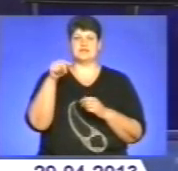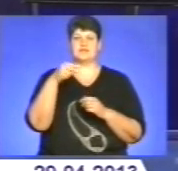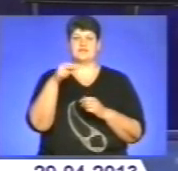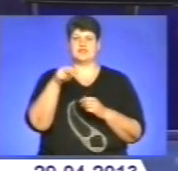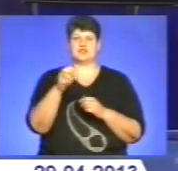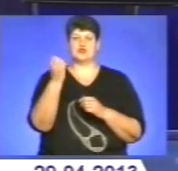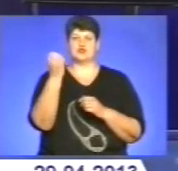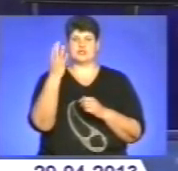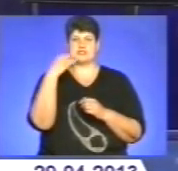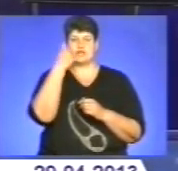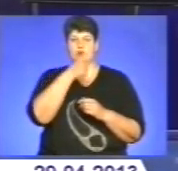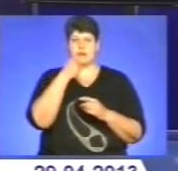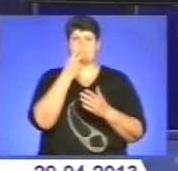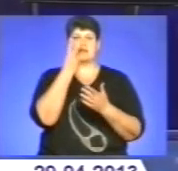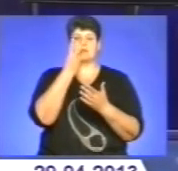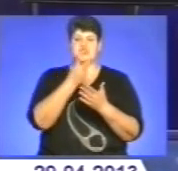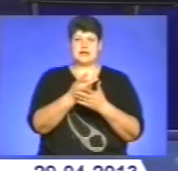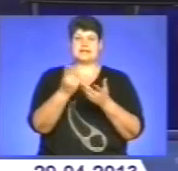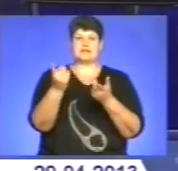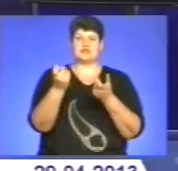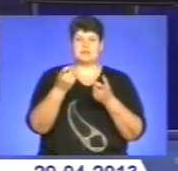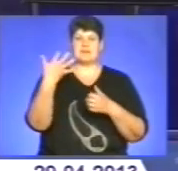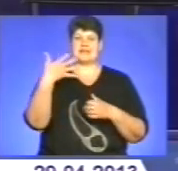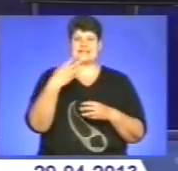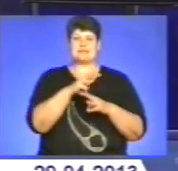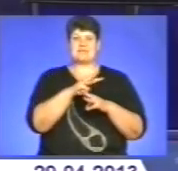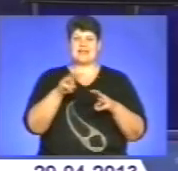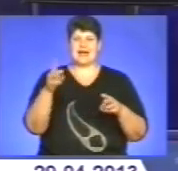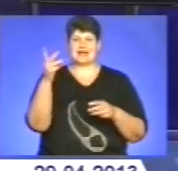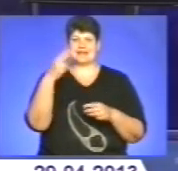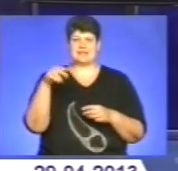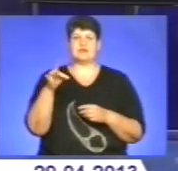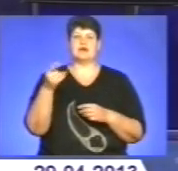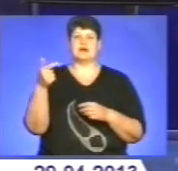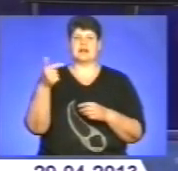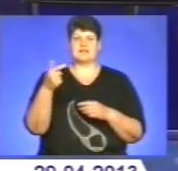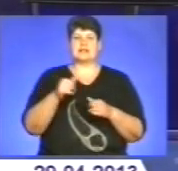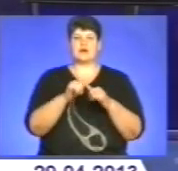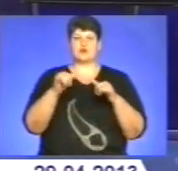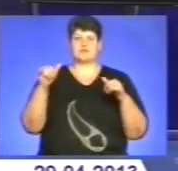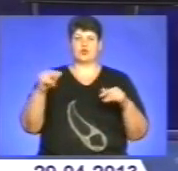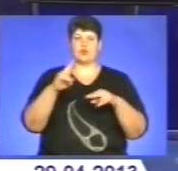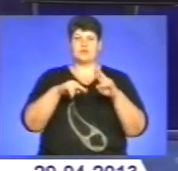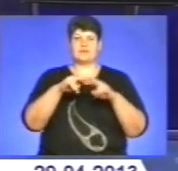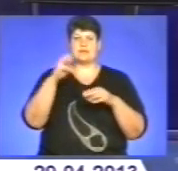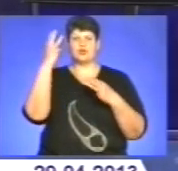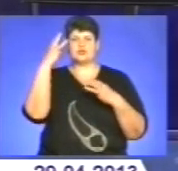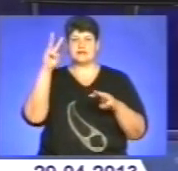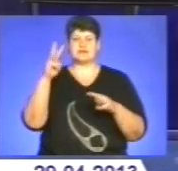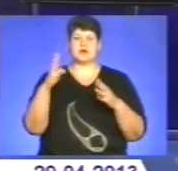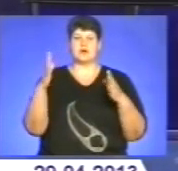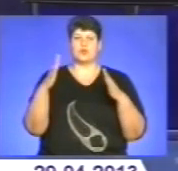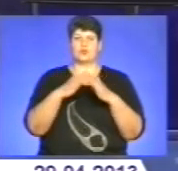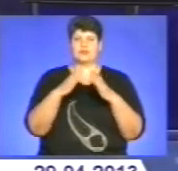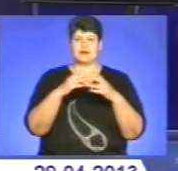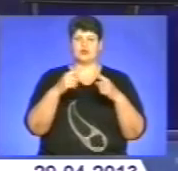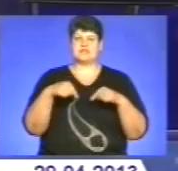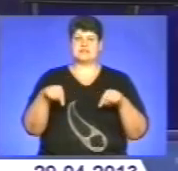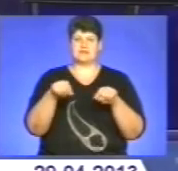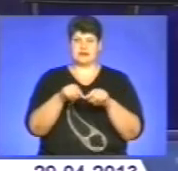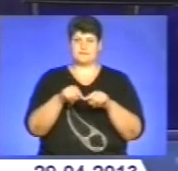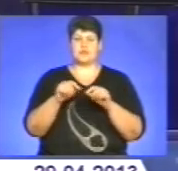2013-2014 роки передбачає залучити 50 мільярдів гривень на розвиток будівництва та модернізації комунальної сфери.